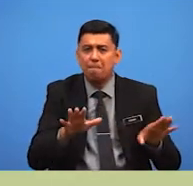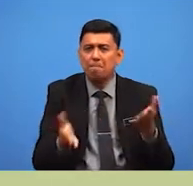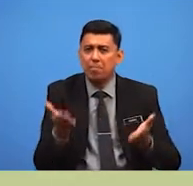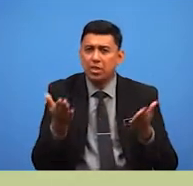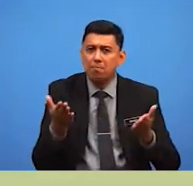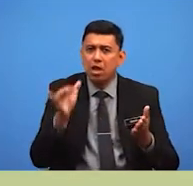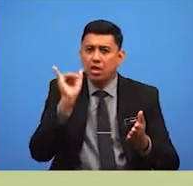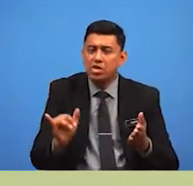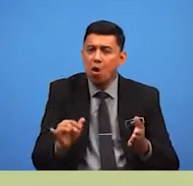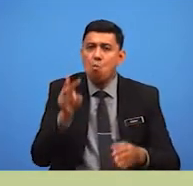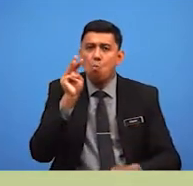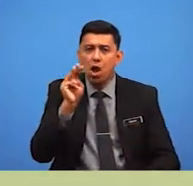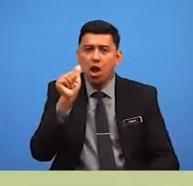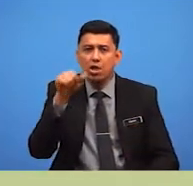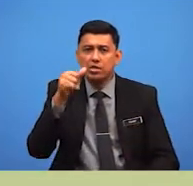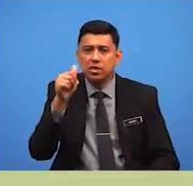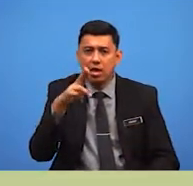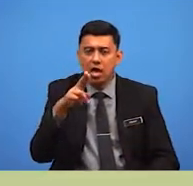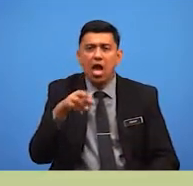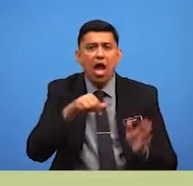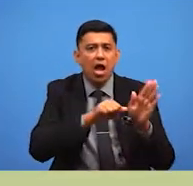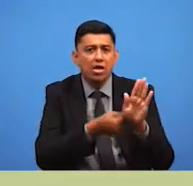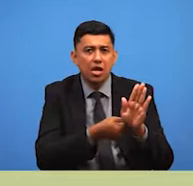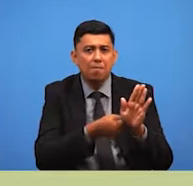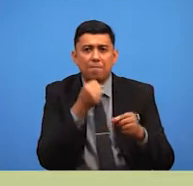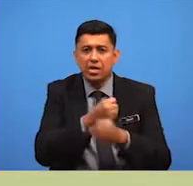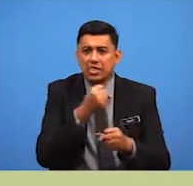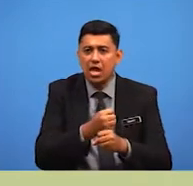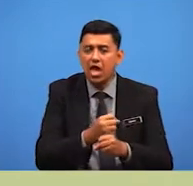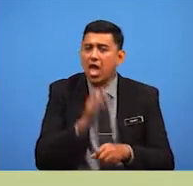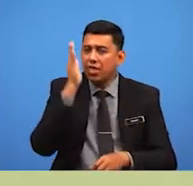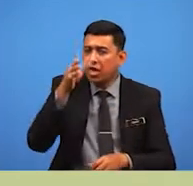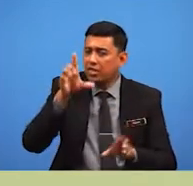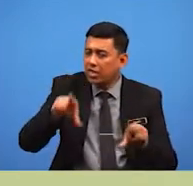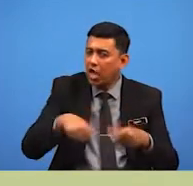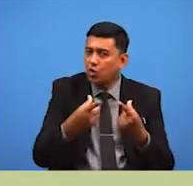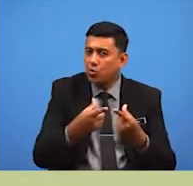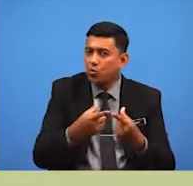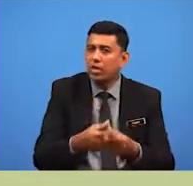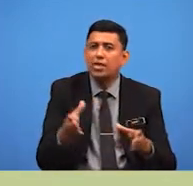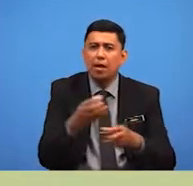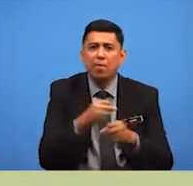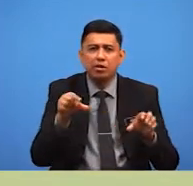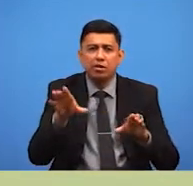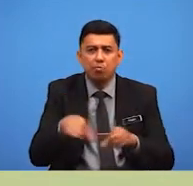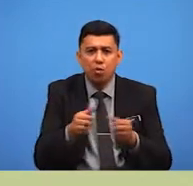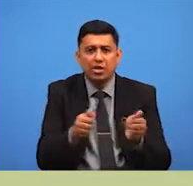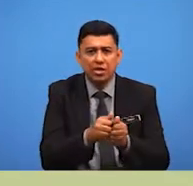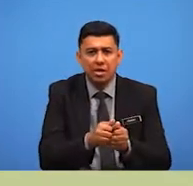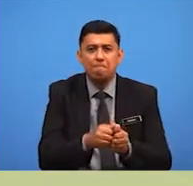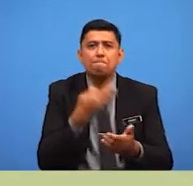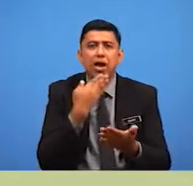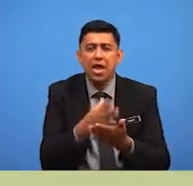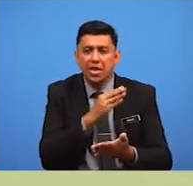yang wajar, agar pekerjaan yang dilakukan dapat dilaksanakan dengan lancar dan